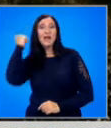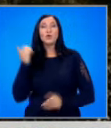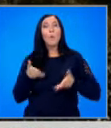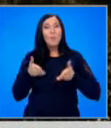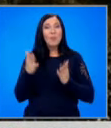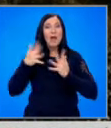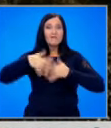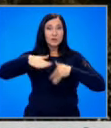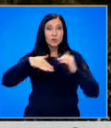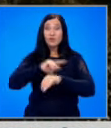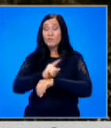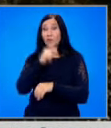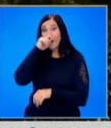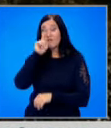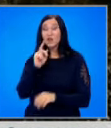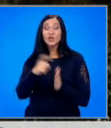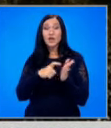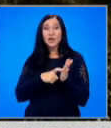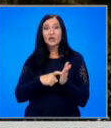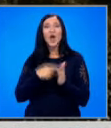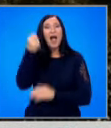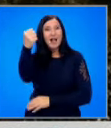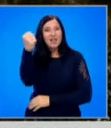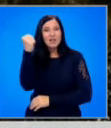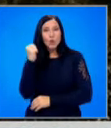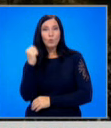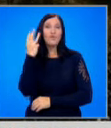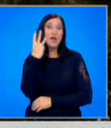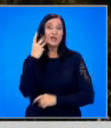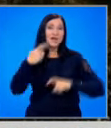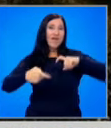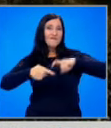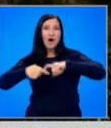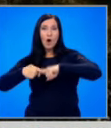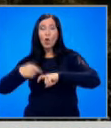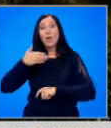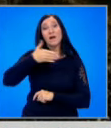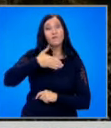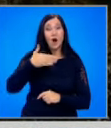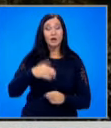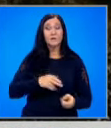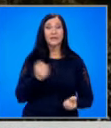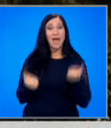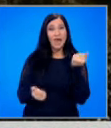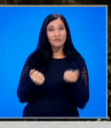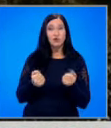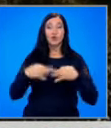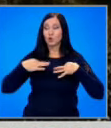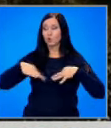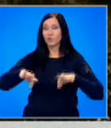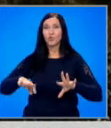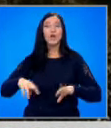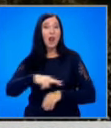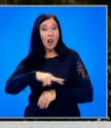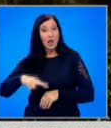в момента най-важната задача е локомотива и трите вагона на влака да бъдат придвижени, извозени, за да бъде освободен на ЖП линията, а